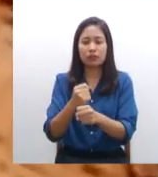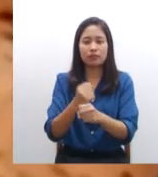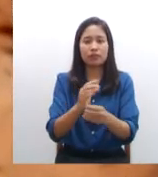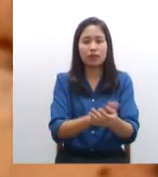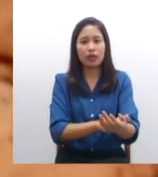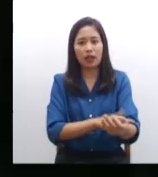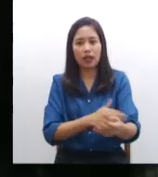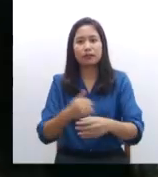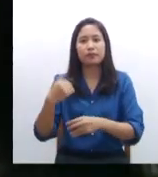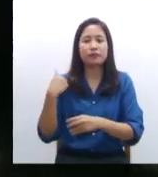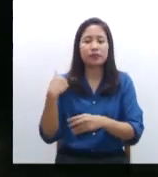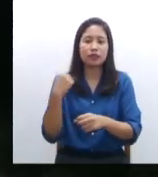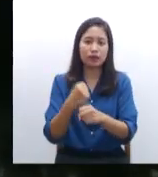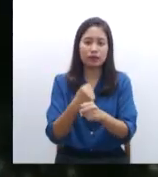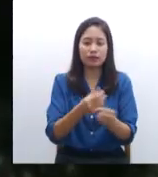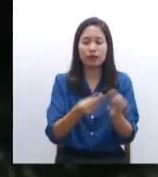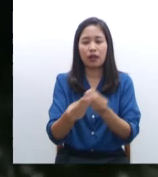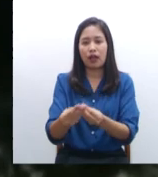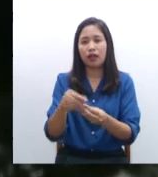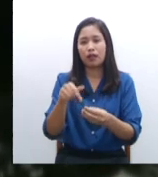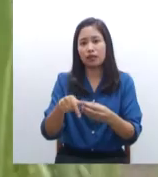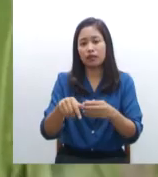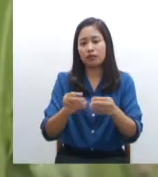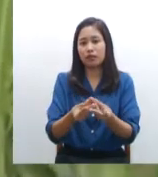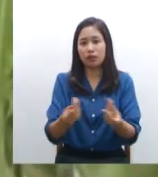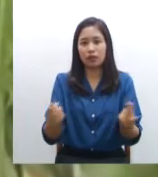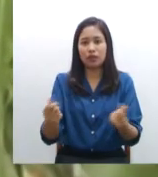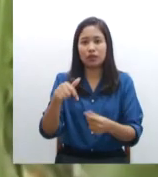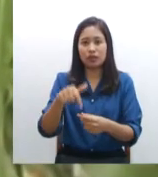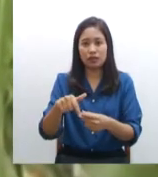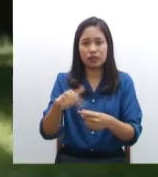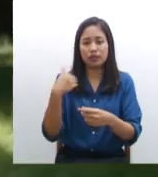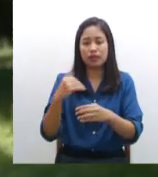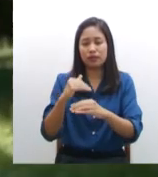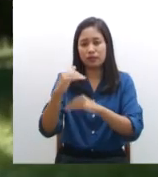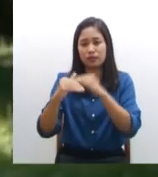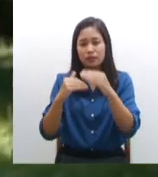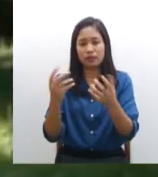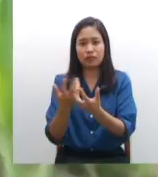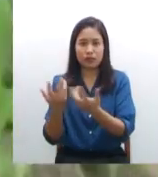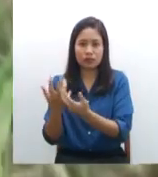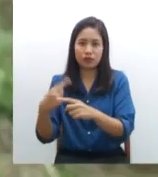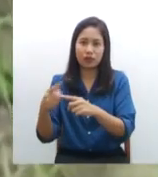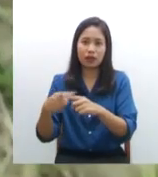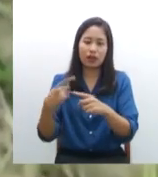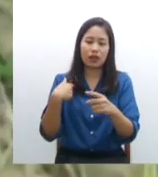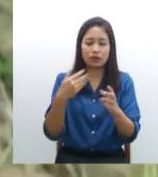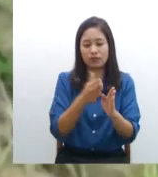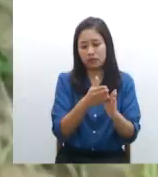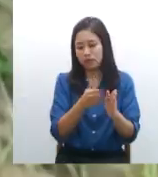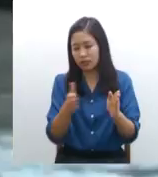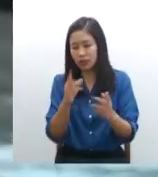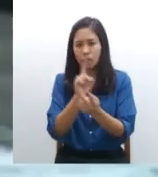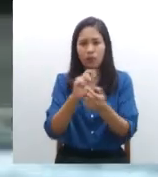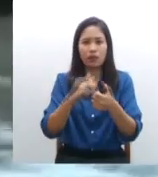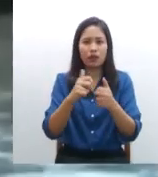ยไม่มีการปรับปรุงบำรุงดินผลผลิตพืชที่ได้จึงต่ำซึ่งหลังจากการทำการสำรวจปัญหา